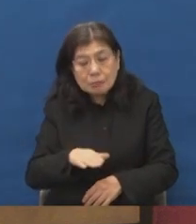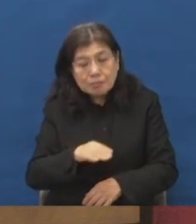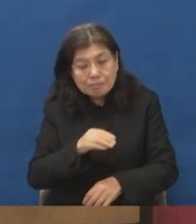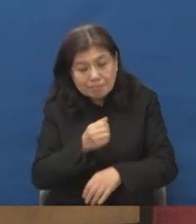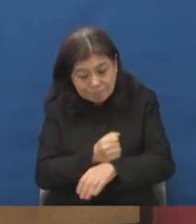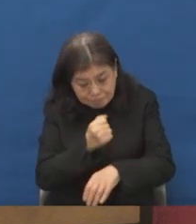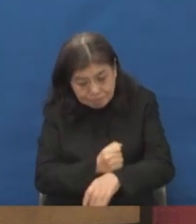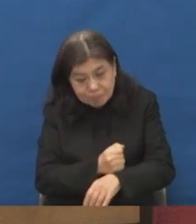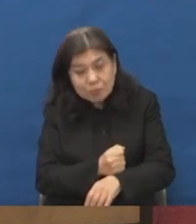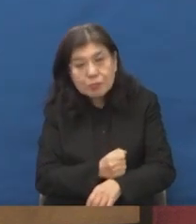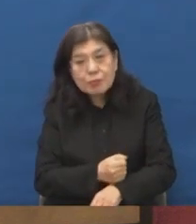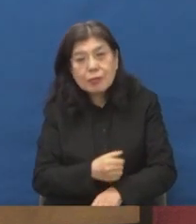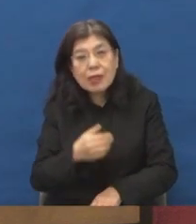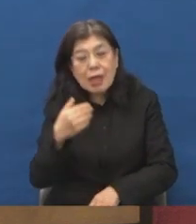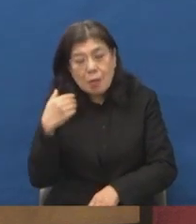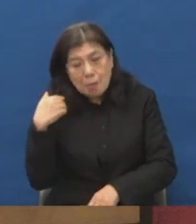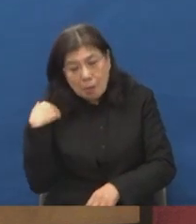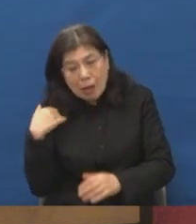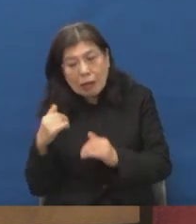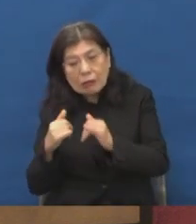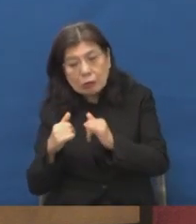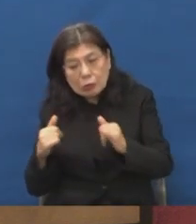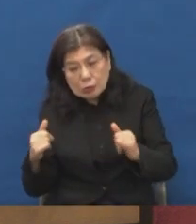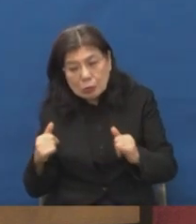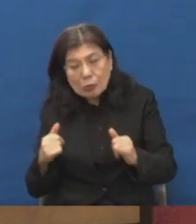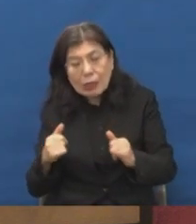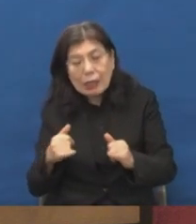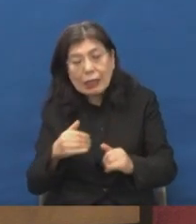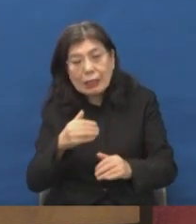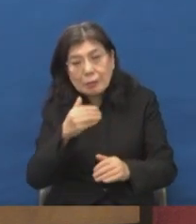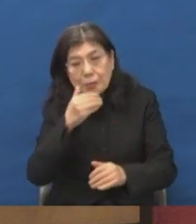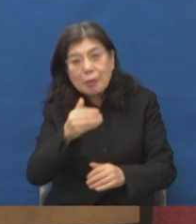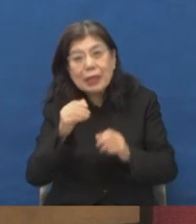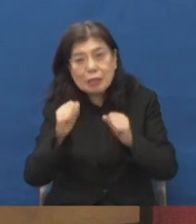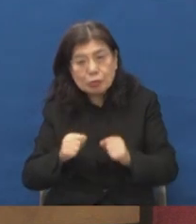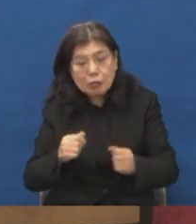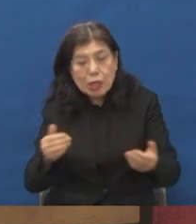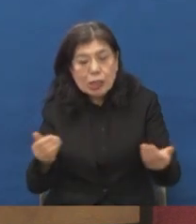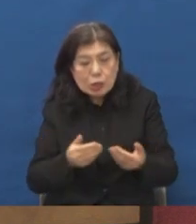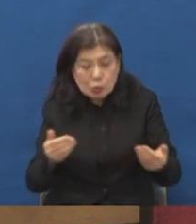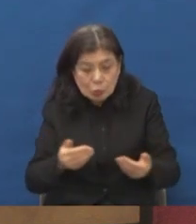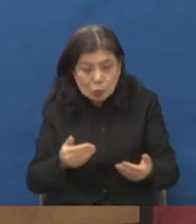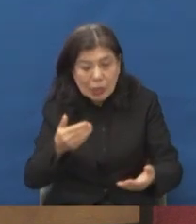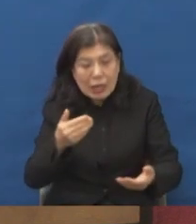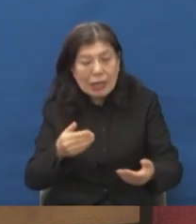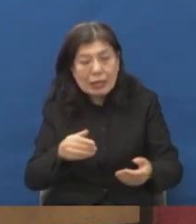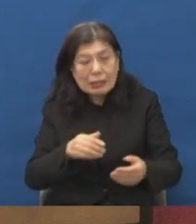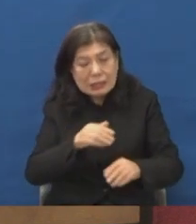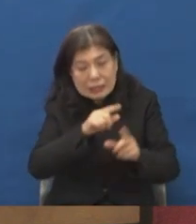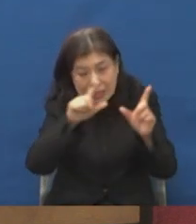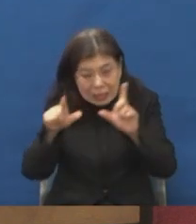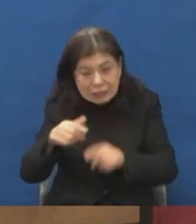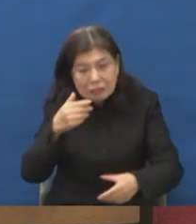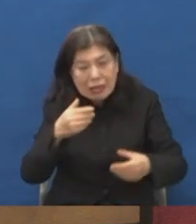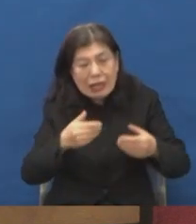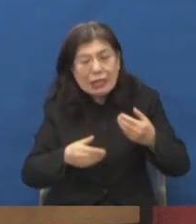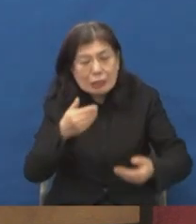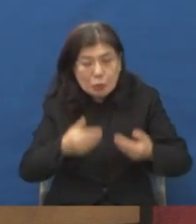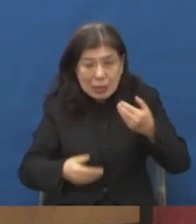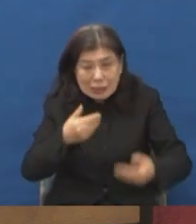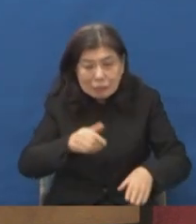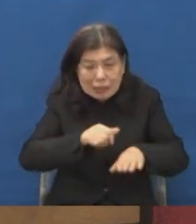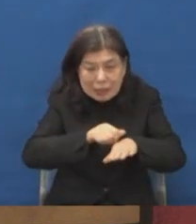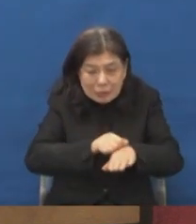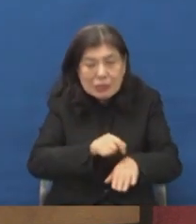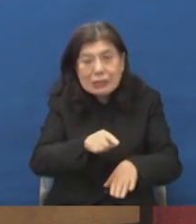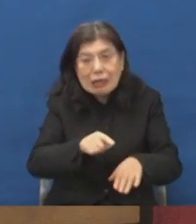で、生活や仕事が忙しく、興味や関心はあるのに参加ができない若い人も多くお